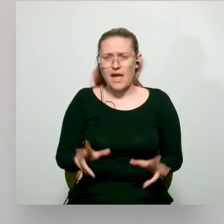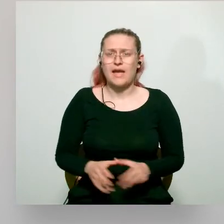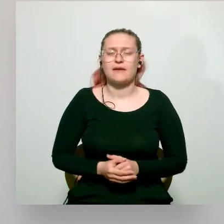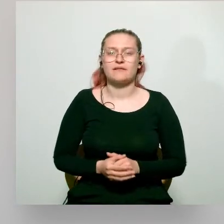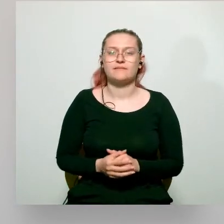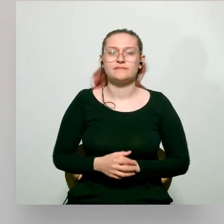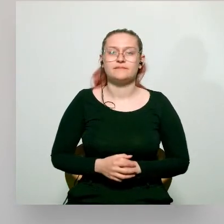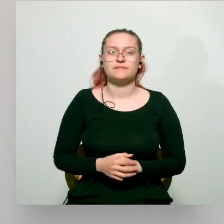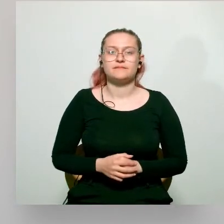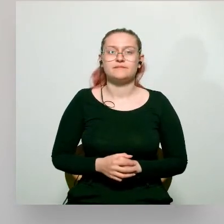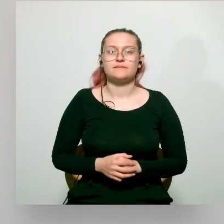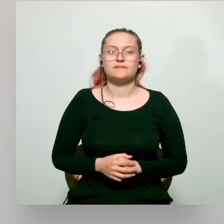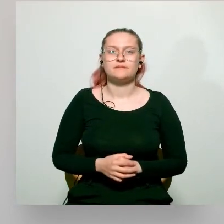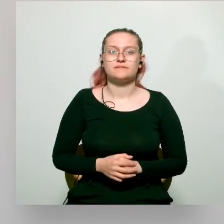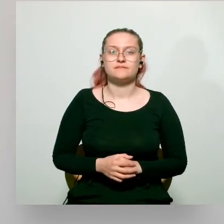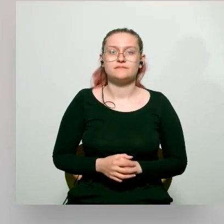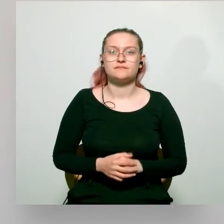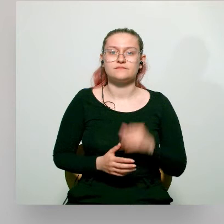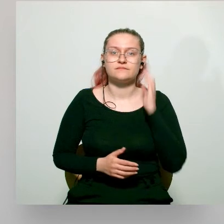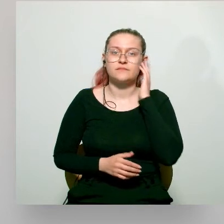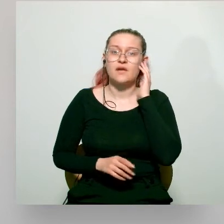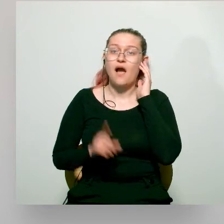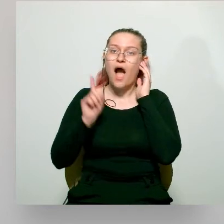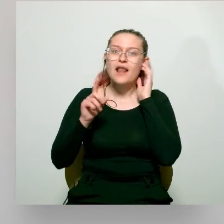idei narodowej. Kuczma to czynił,